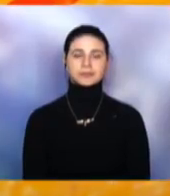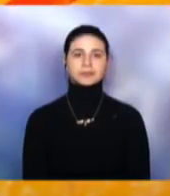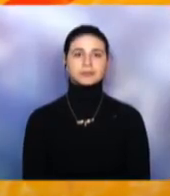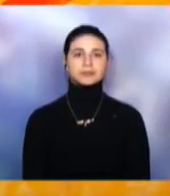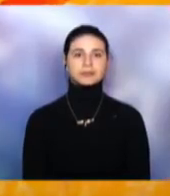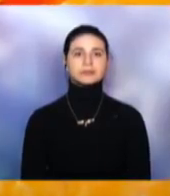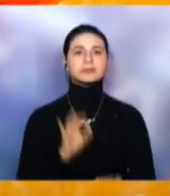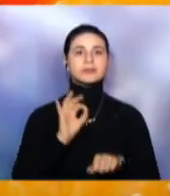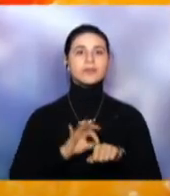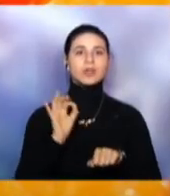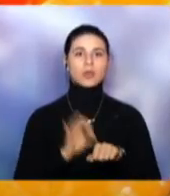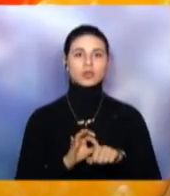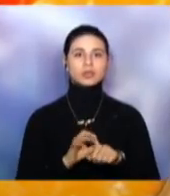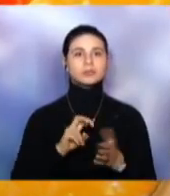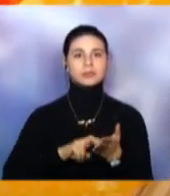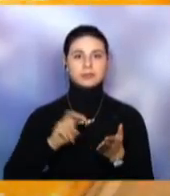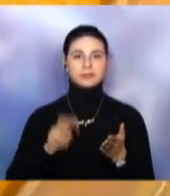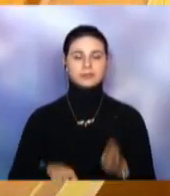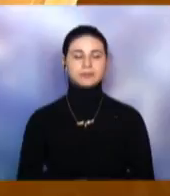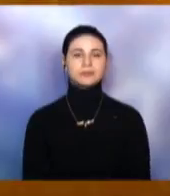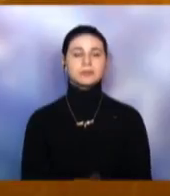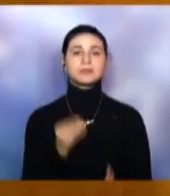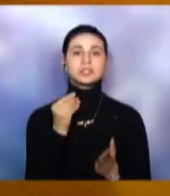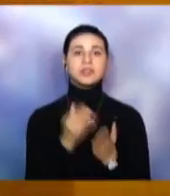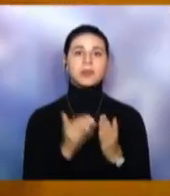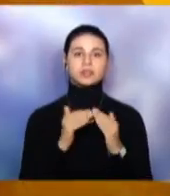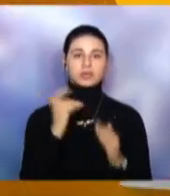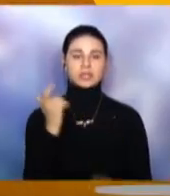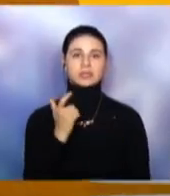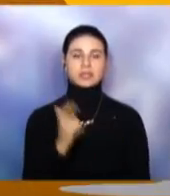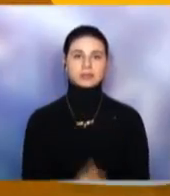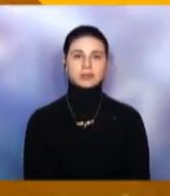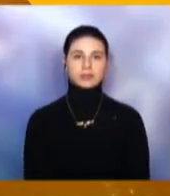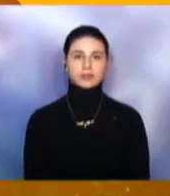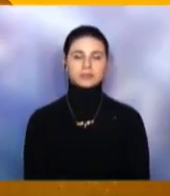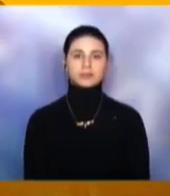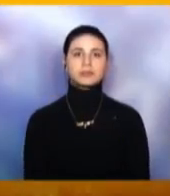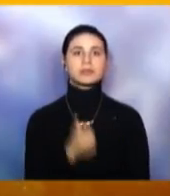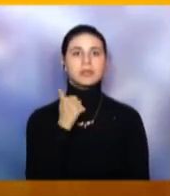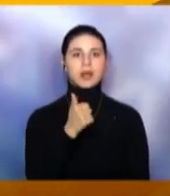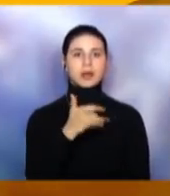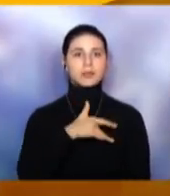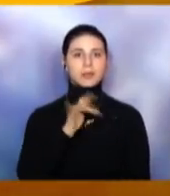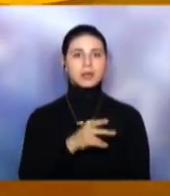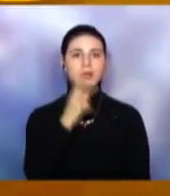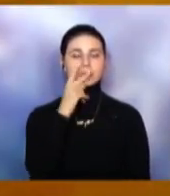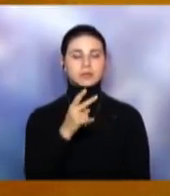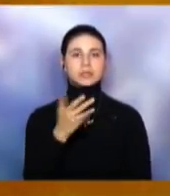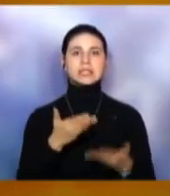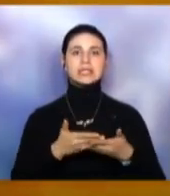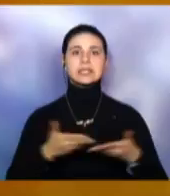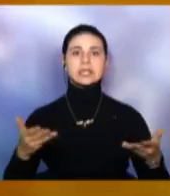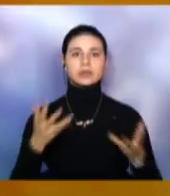ბოტულიზმის თავიდან ასაცილებლად ძვირფასო დიასახლისებო, კრიტიკულად შეაფასეთ სადღესასწაულო